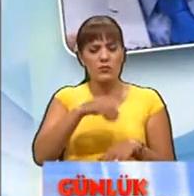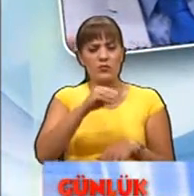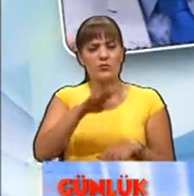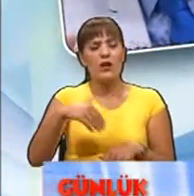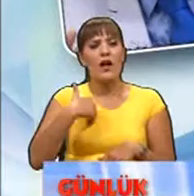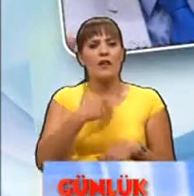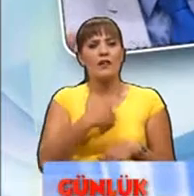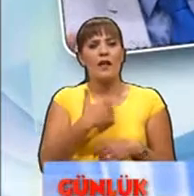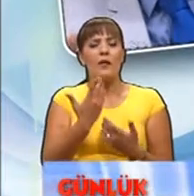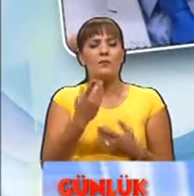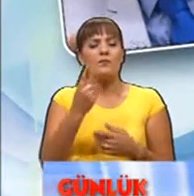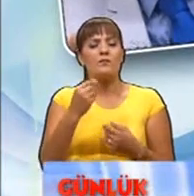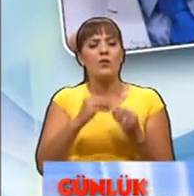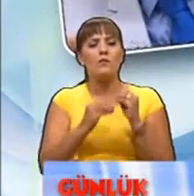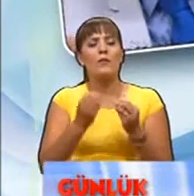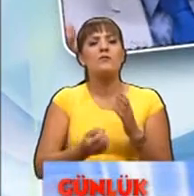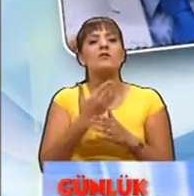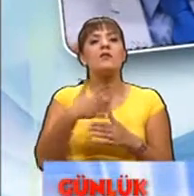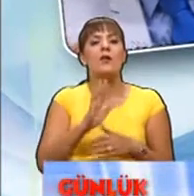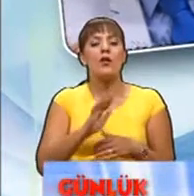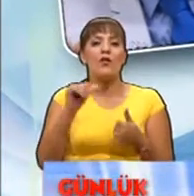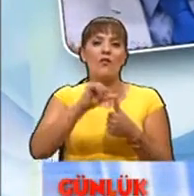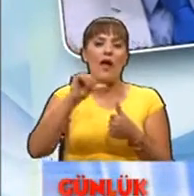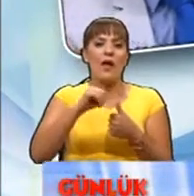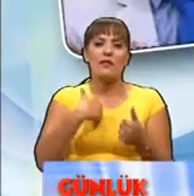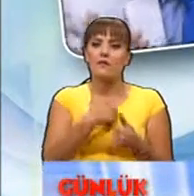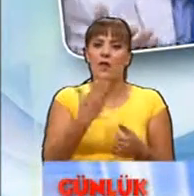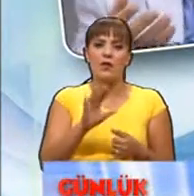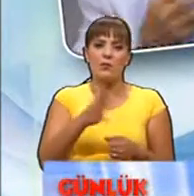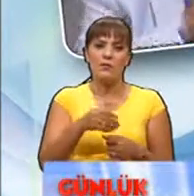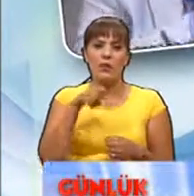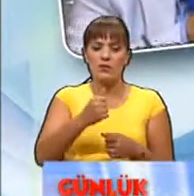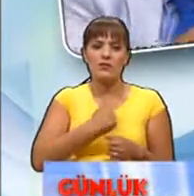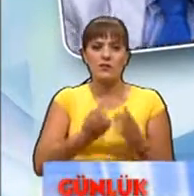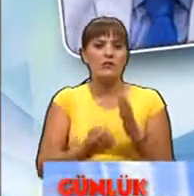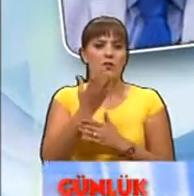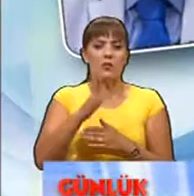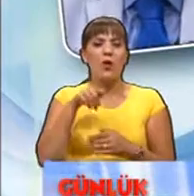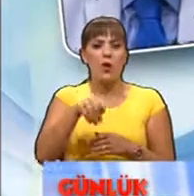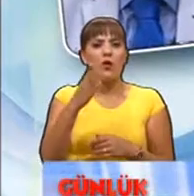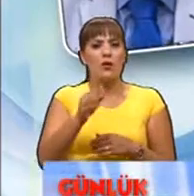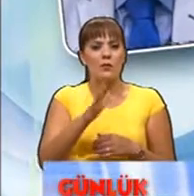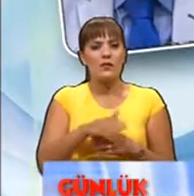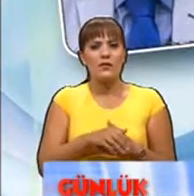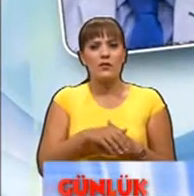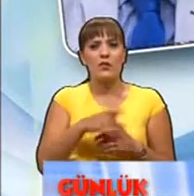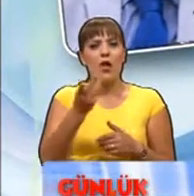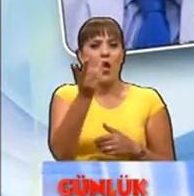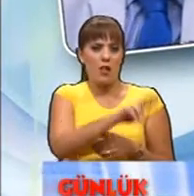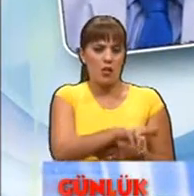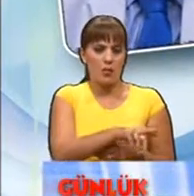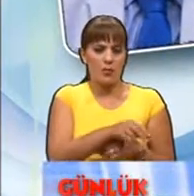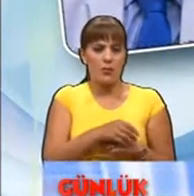çocuklar anneye rahatsızlık vermezler. Anneyi anne razı. Olabiliyor. Olabilir. Orada sıkıntı bravo. Çıkabiliyor. O olabilir. Evet. Şimdi